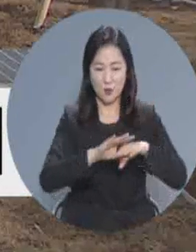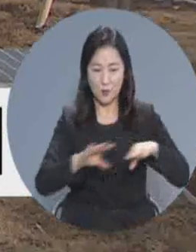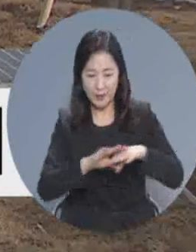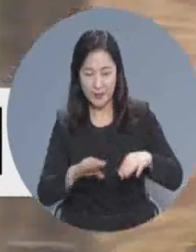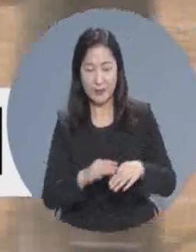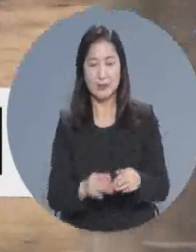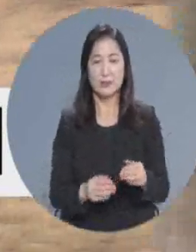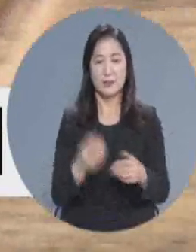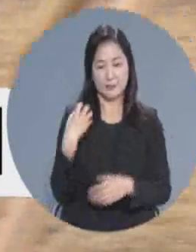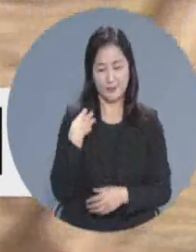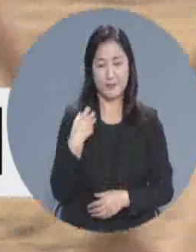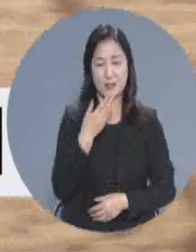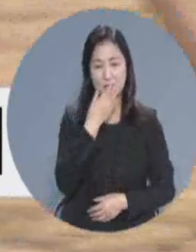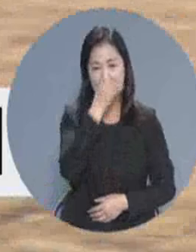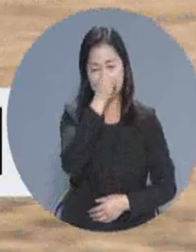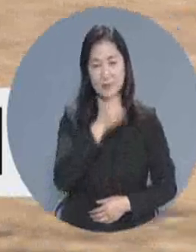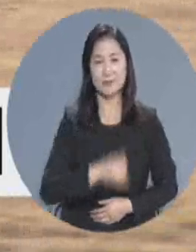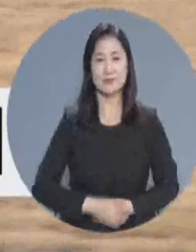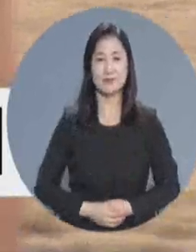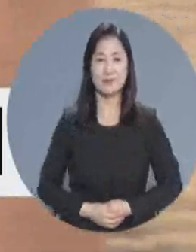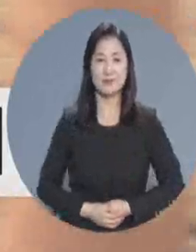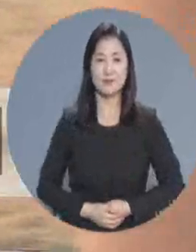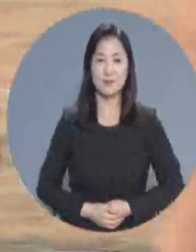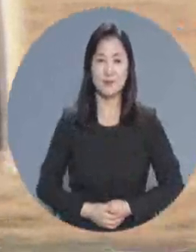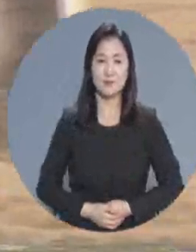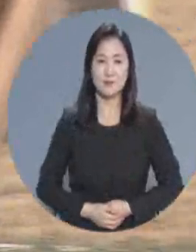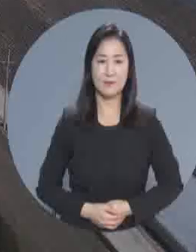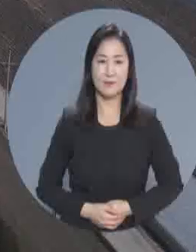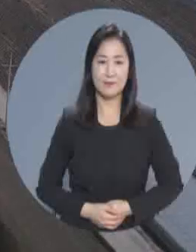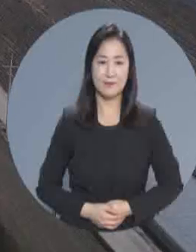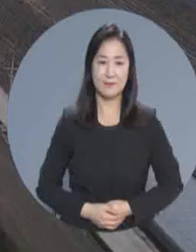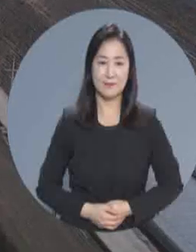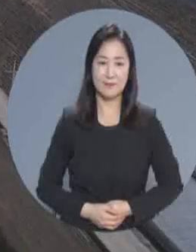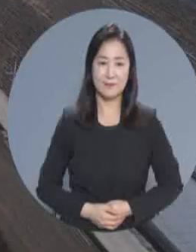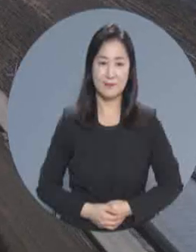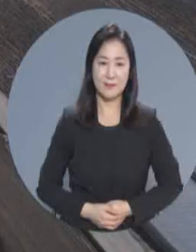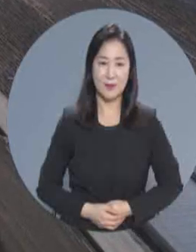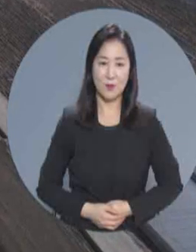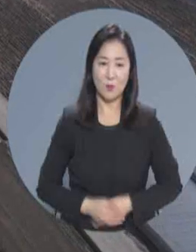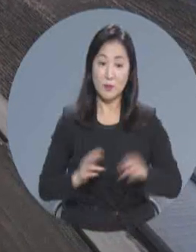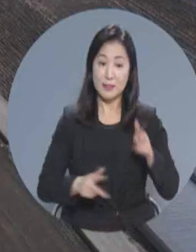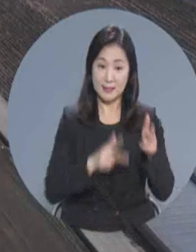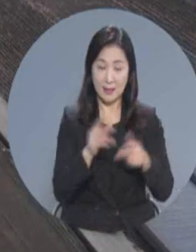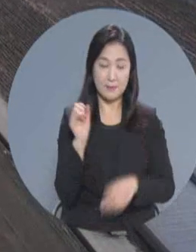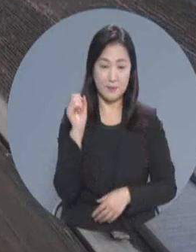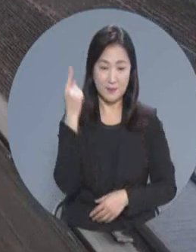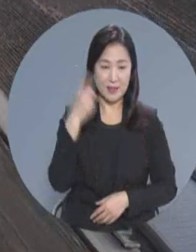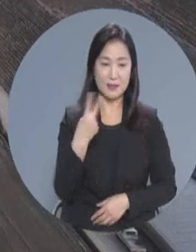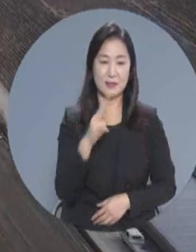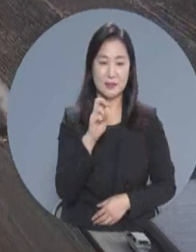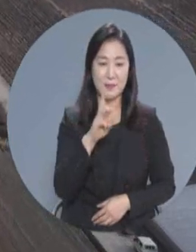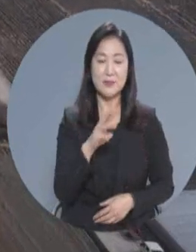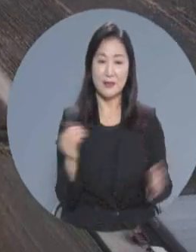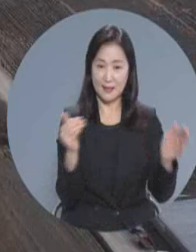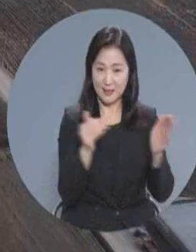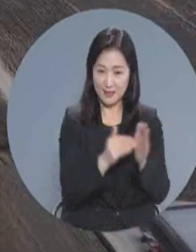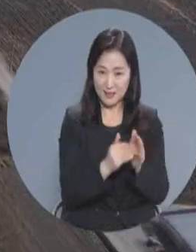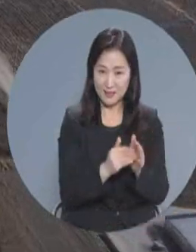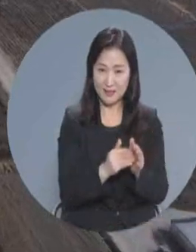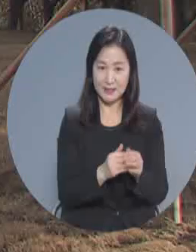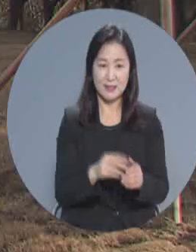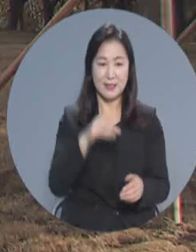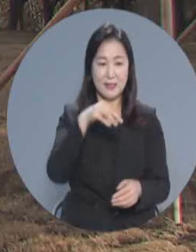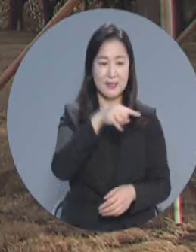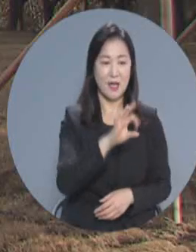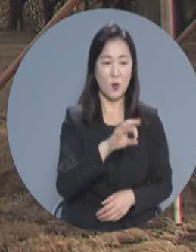공간으로서의 역할도 톡톡히 할 것으로 기대됩니다. 시는 이번 사업에 이어 오는 2023년까지